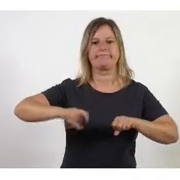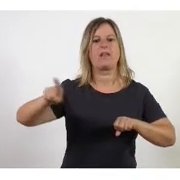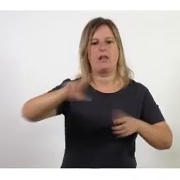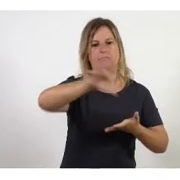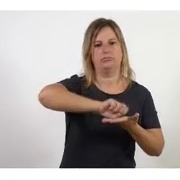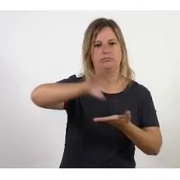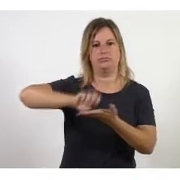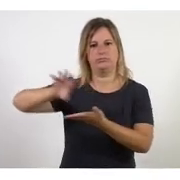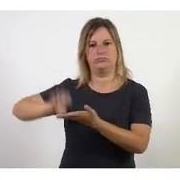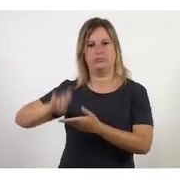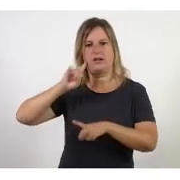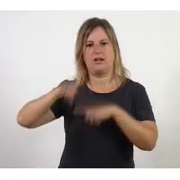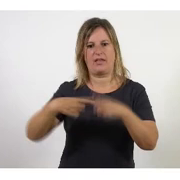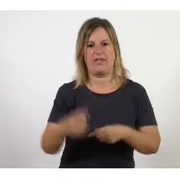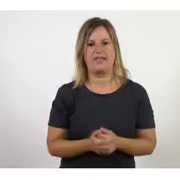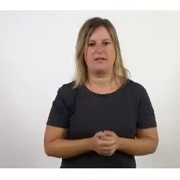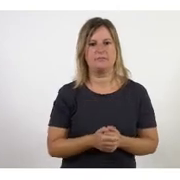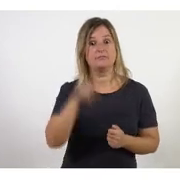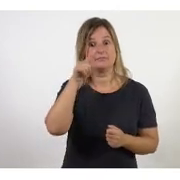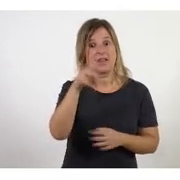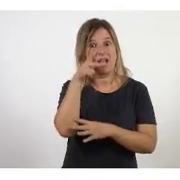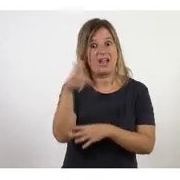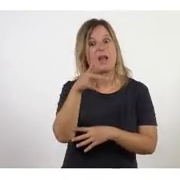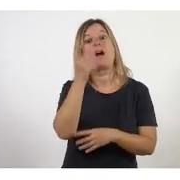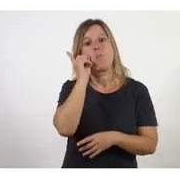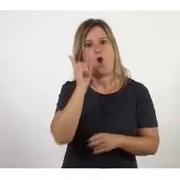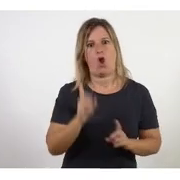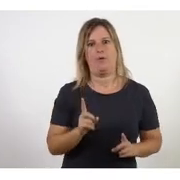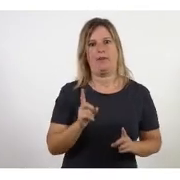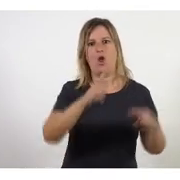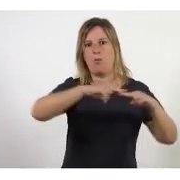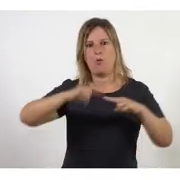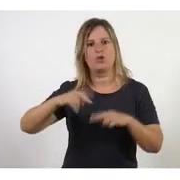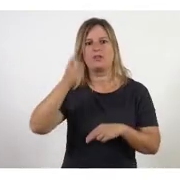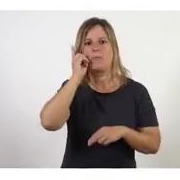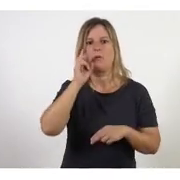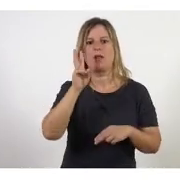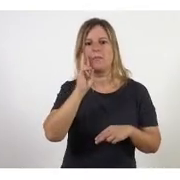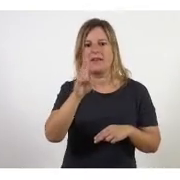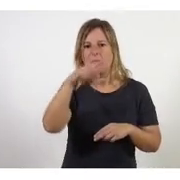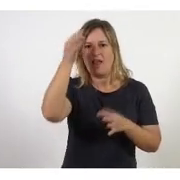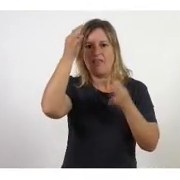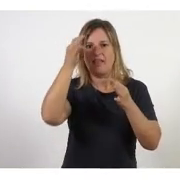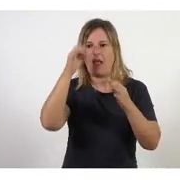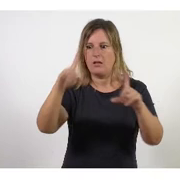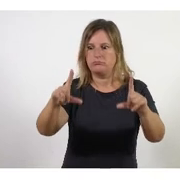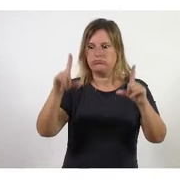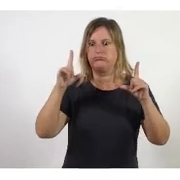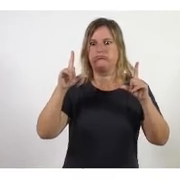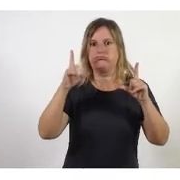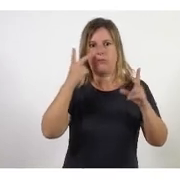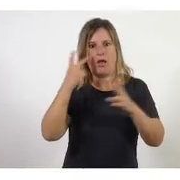d'escombraries. I això està fet això, amb un mòbil i muntat amb un mòbil. Fixeu-vos com fa servir planos molt curts, de detall, d'aquesta ampolla, i llavors ve el